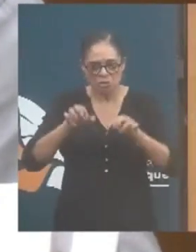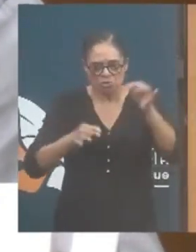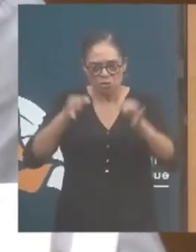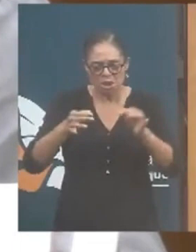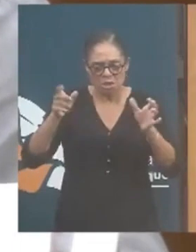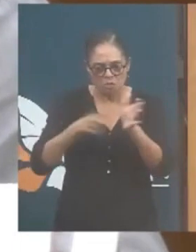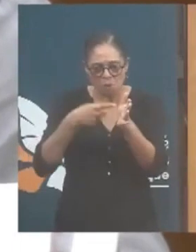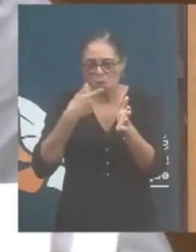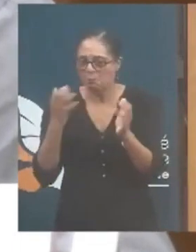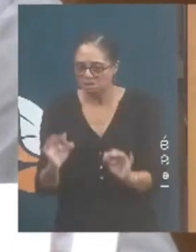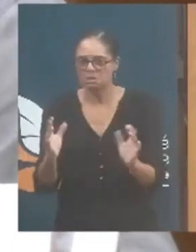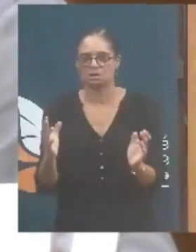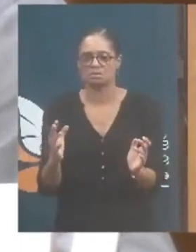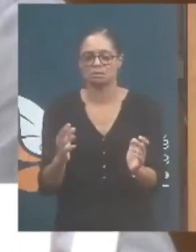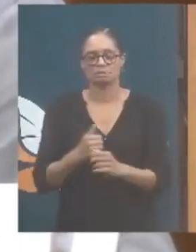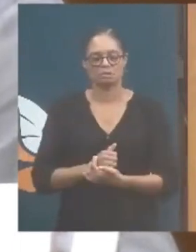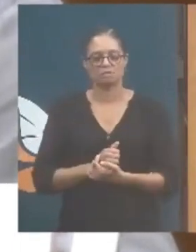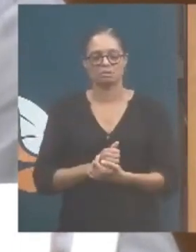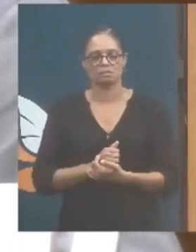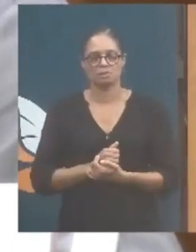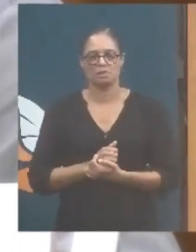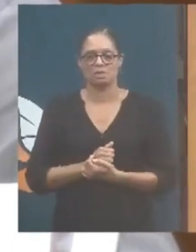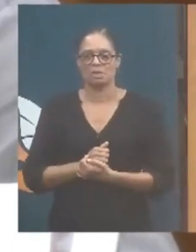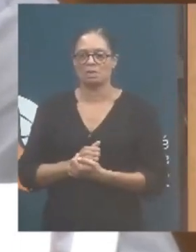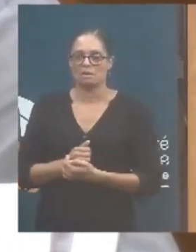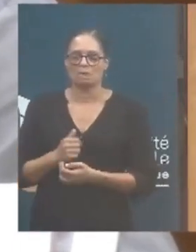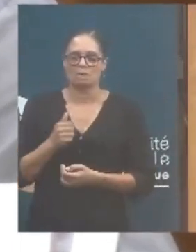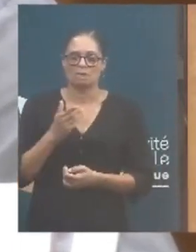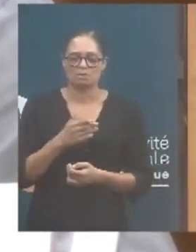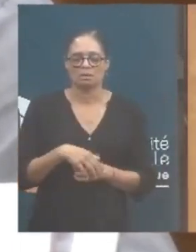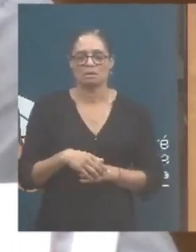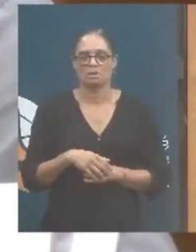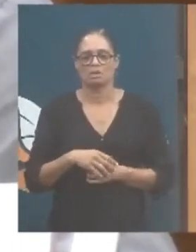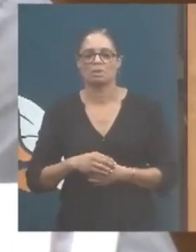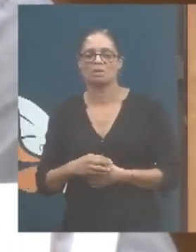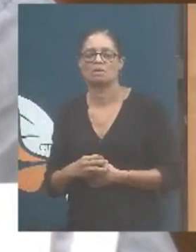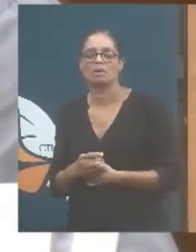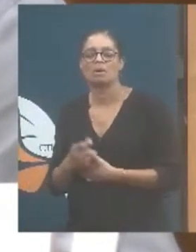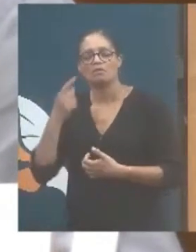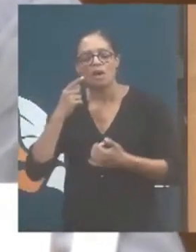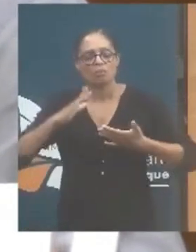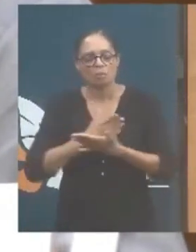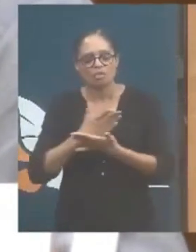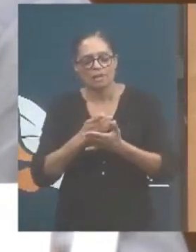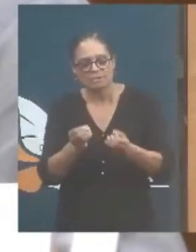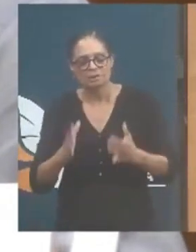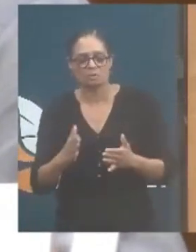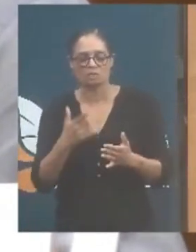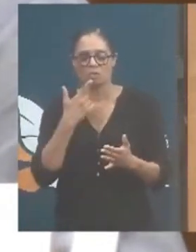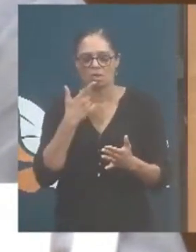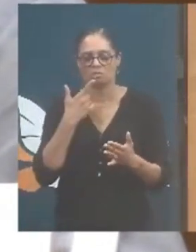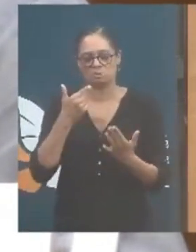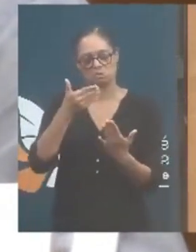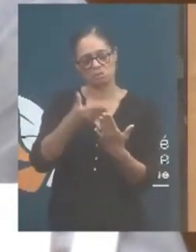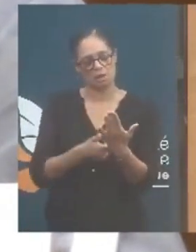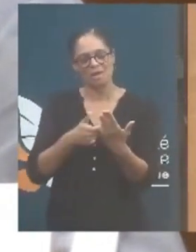Alors, j'entends parler, j'ai vu quand je vois le projet de délibération, vu l'avis de la